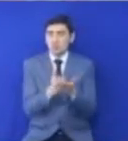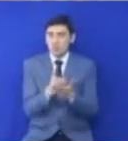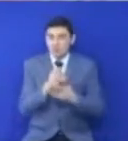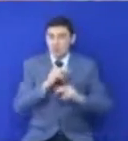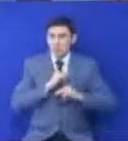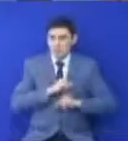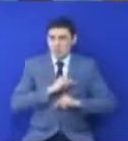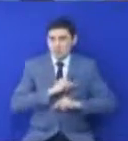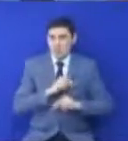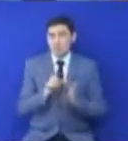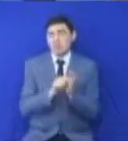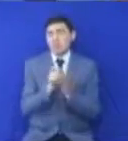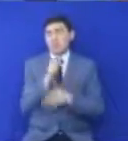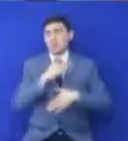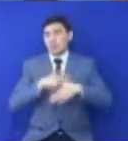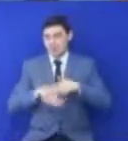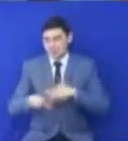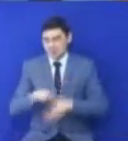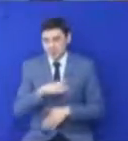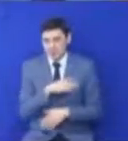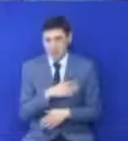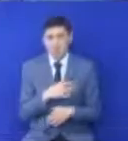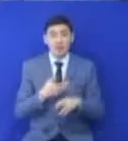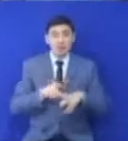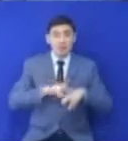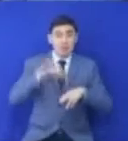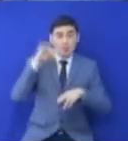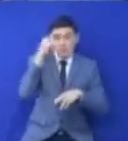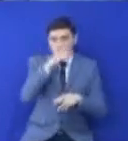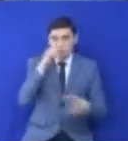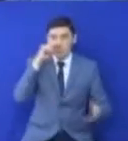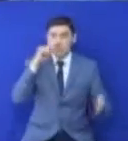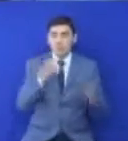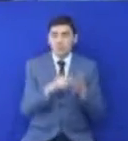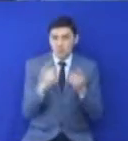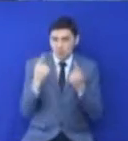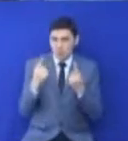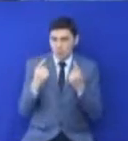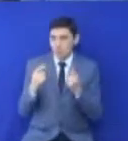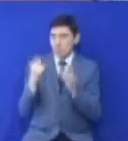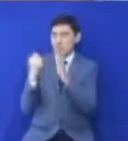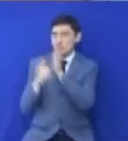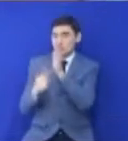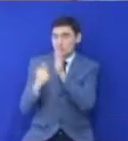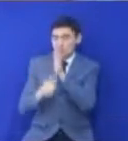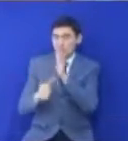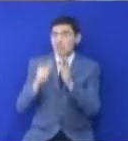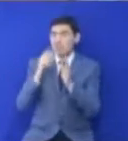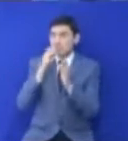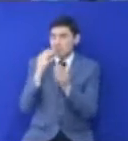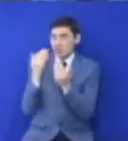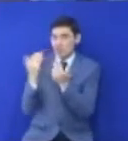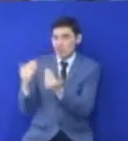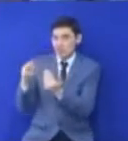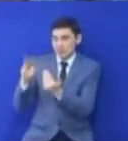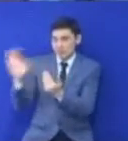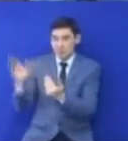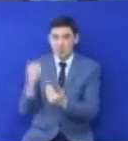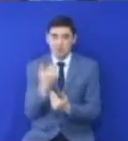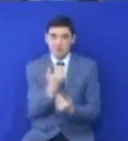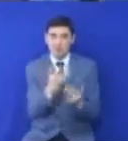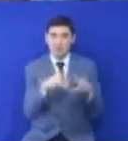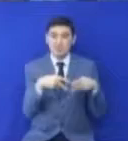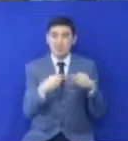шыққан. Биыл Федосеевтер үшін ерекше жыл. Ардагерлер отандық телевизияның 60 жылдығы мен шаңырақ көтергендерінің